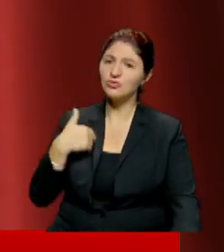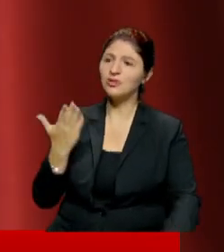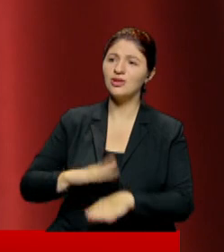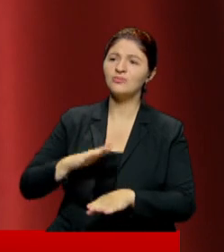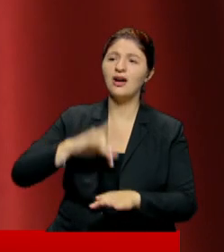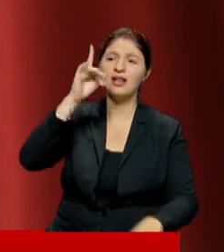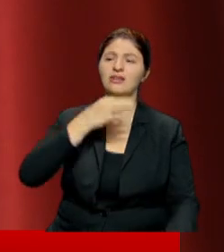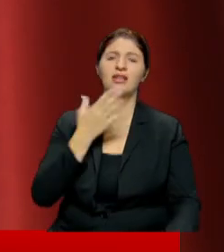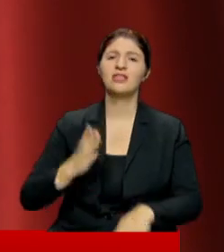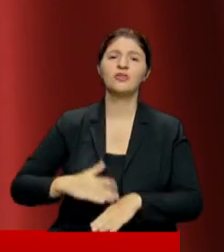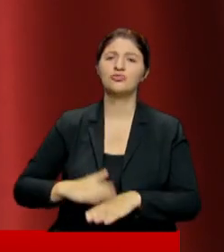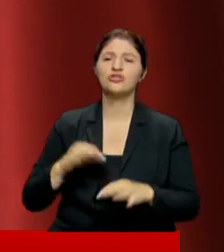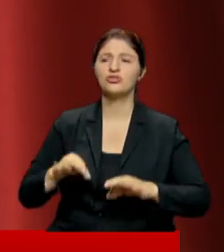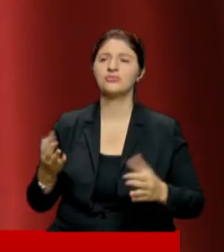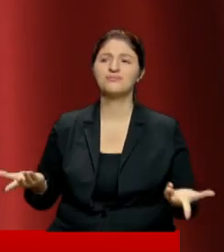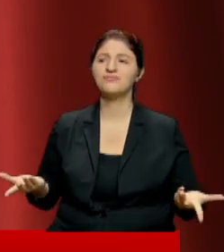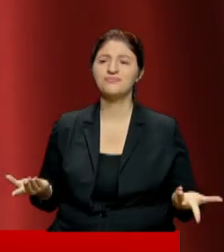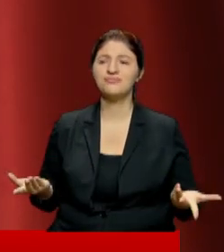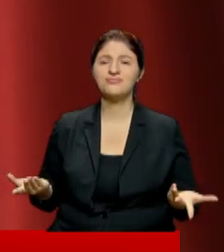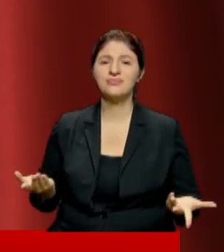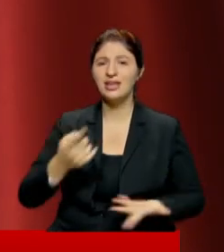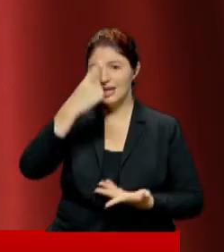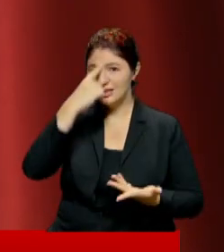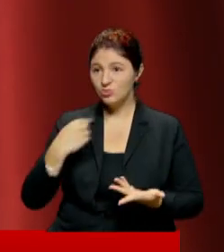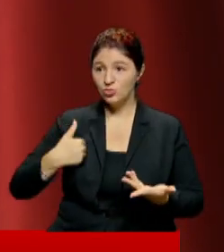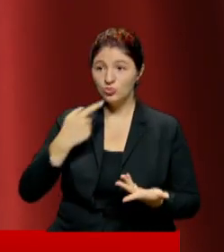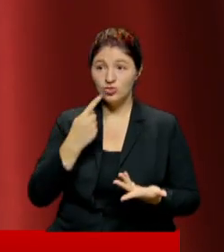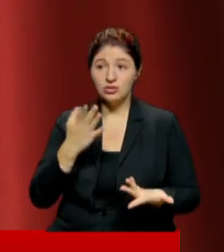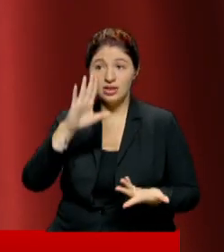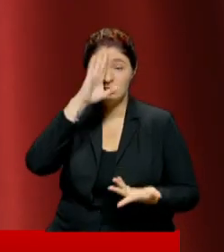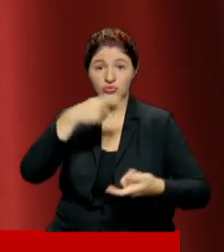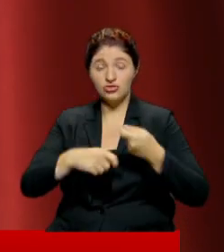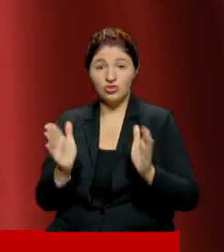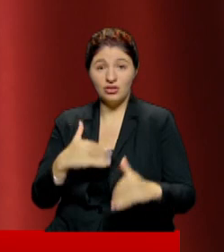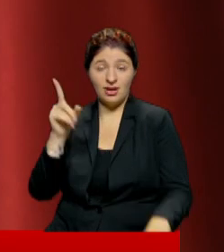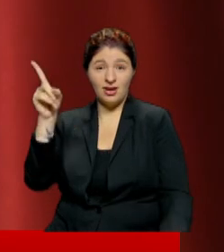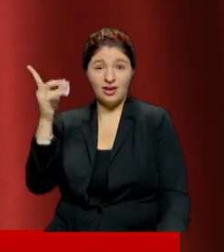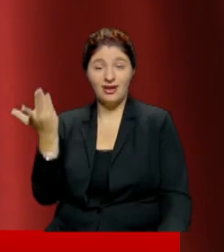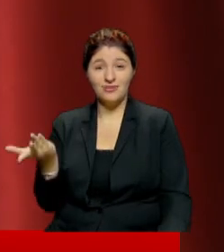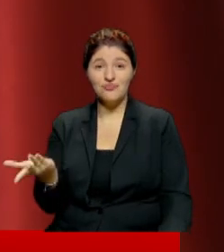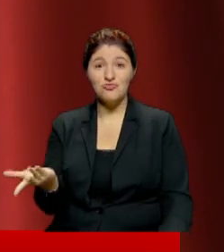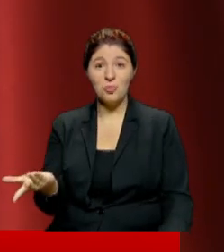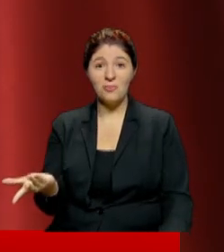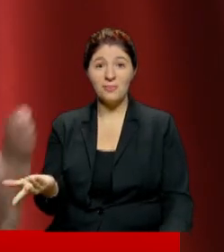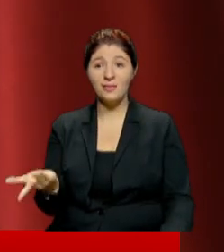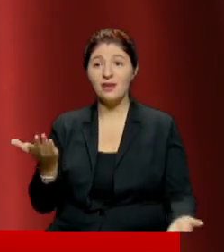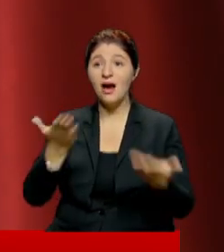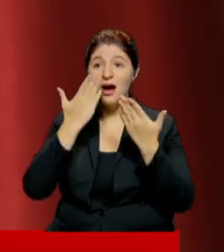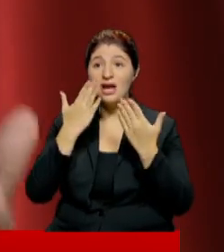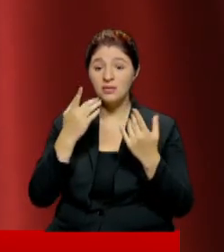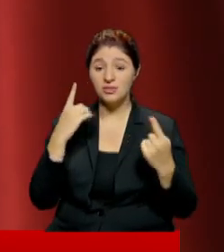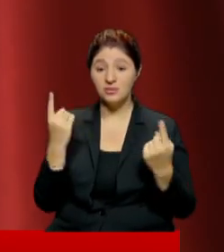ne yapacak Allah aşkına ne yapacak yani şimdi resmi kurum diyorsan İstanbul Ticaret Odası ve Efendim